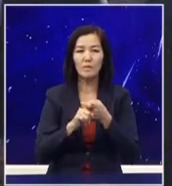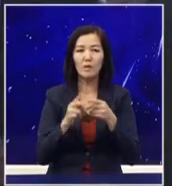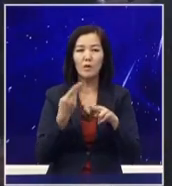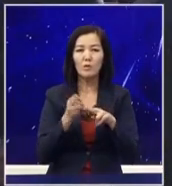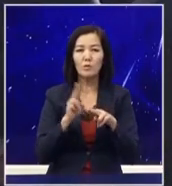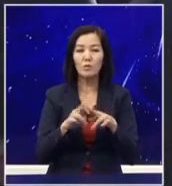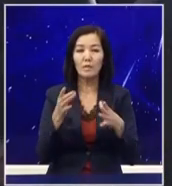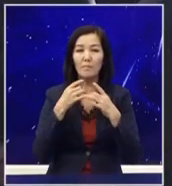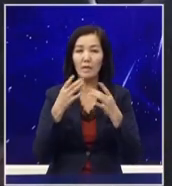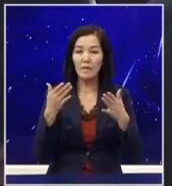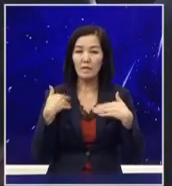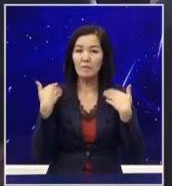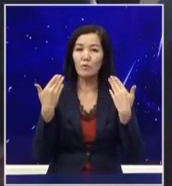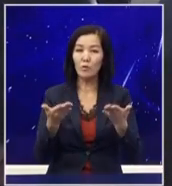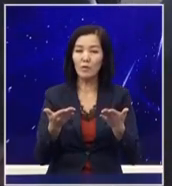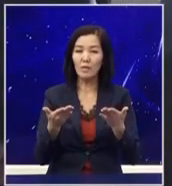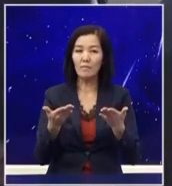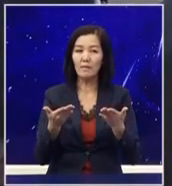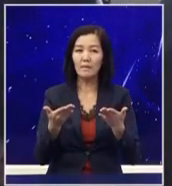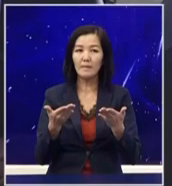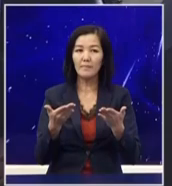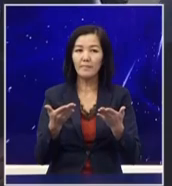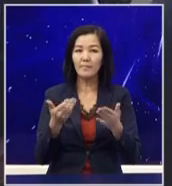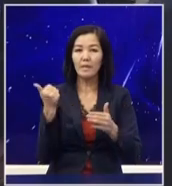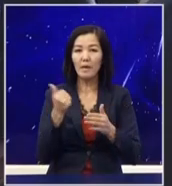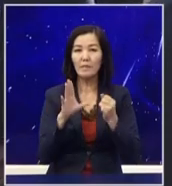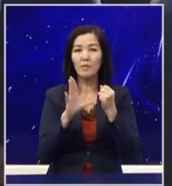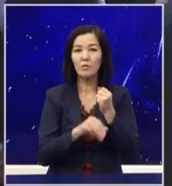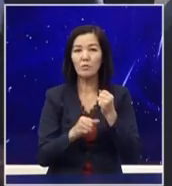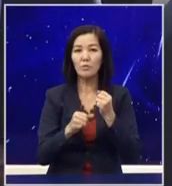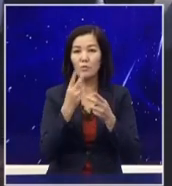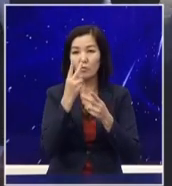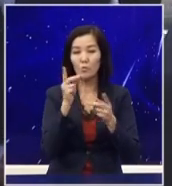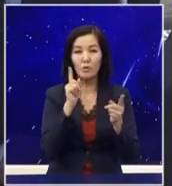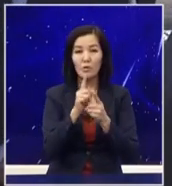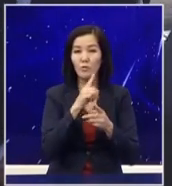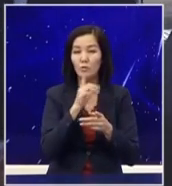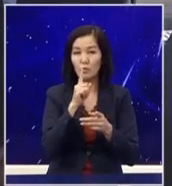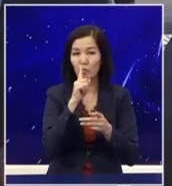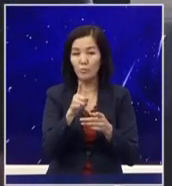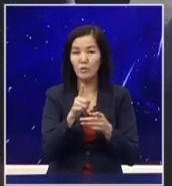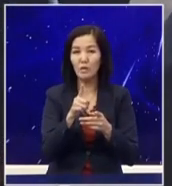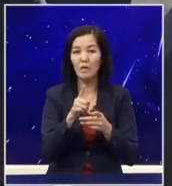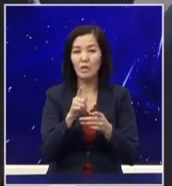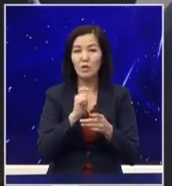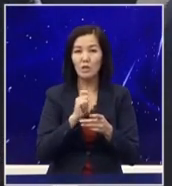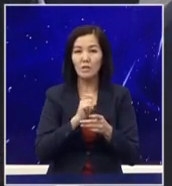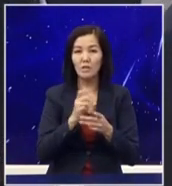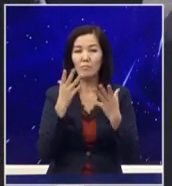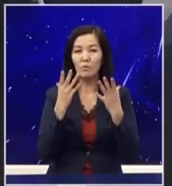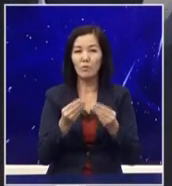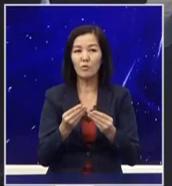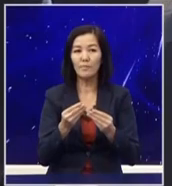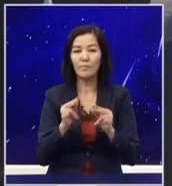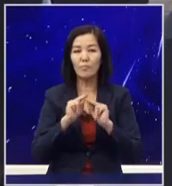келе жатқан мерекемен сіздерді құттықтаймын. Осы аптаның соңында сізді көре алмаймын. Сондықтан мына жексенбі күні ғой, иә? Ұстаздар